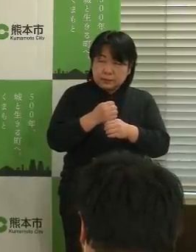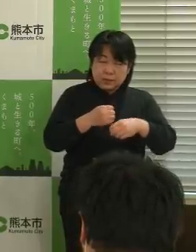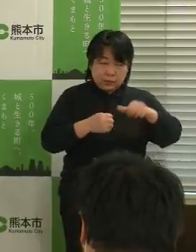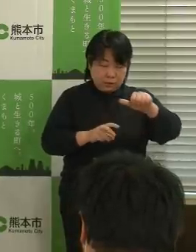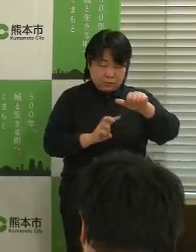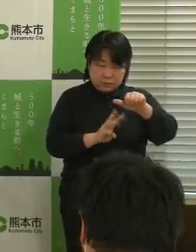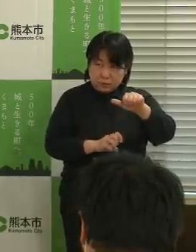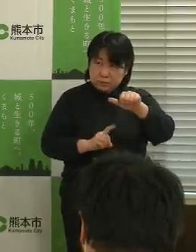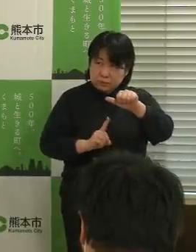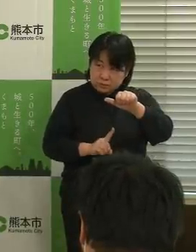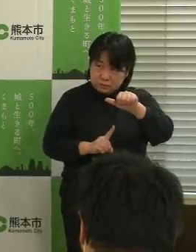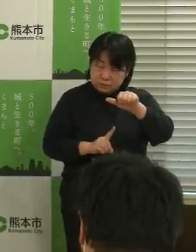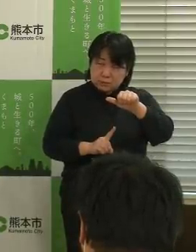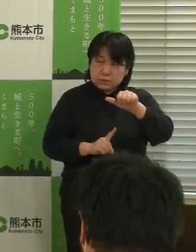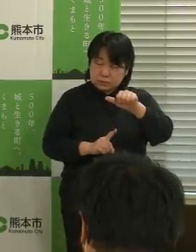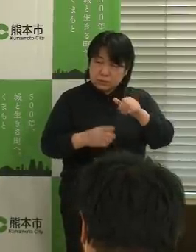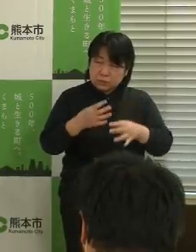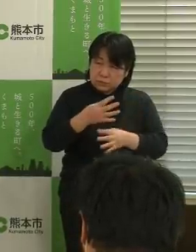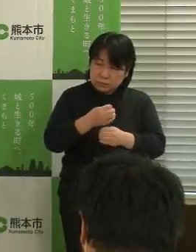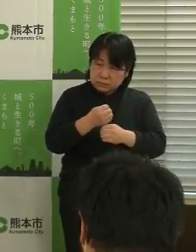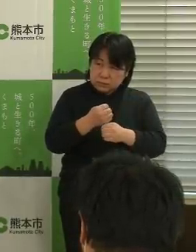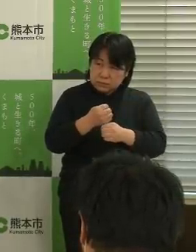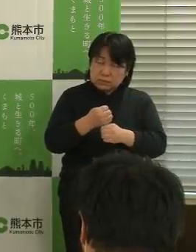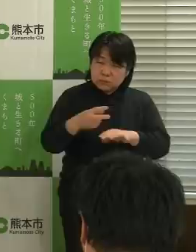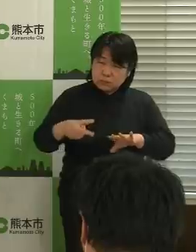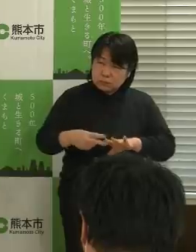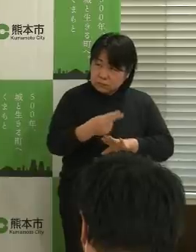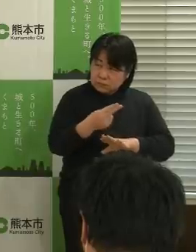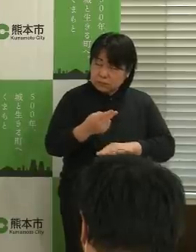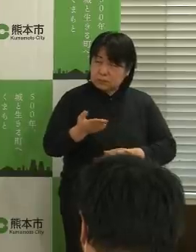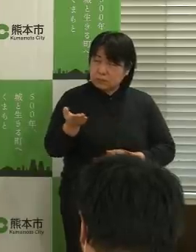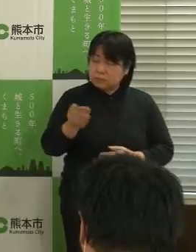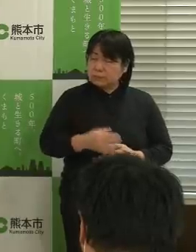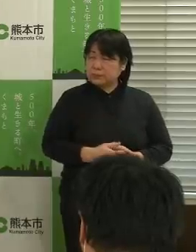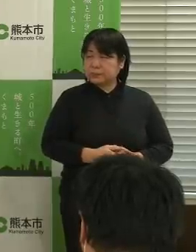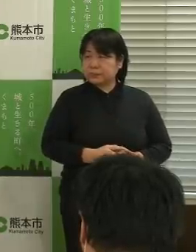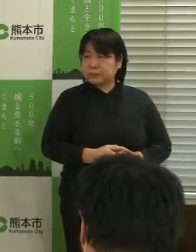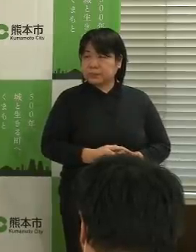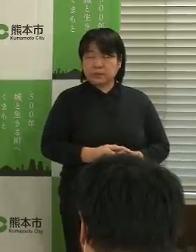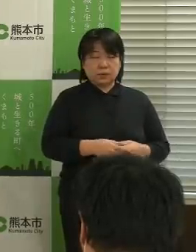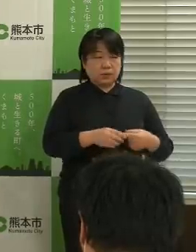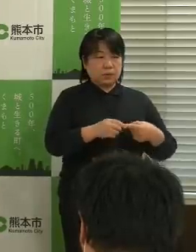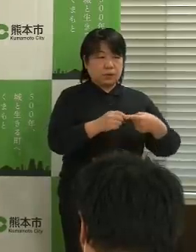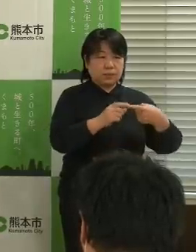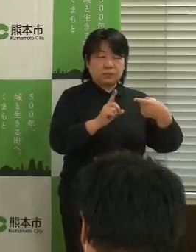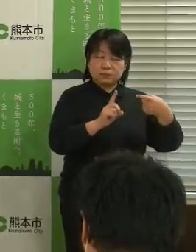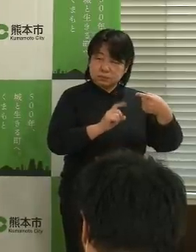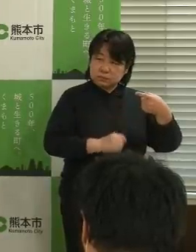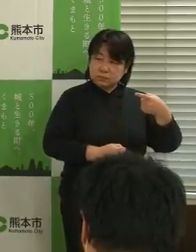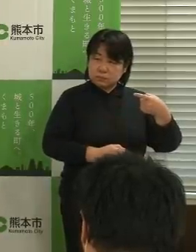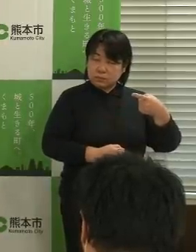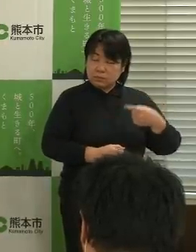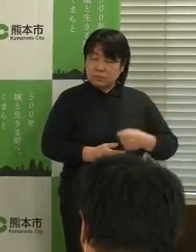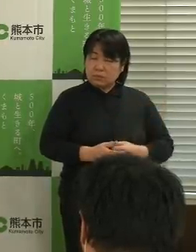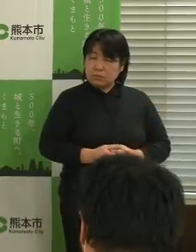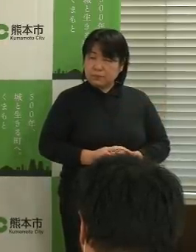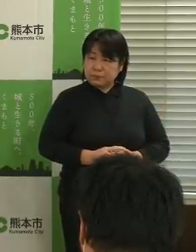なぜ5月31日、5月いっぱいというふうに決められたのか、 はいはい、一つはですね、